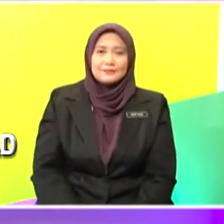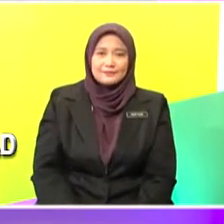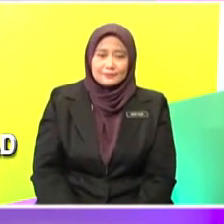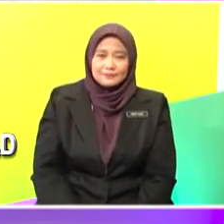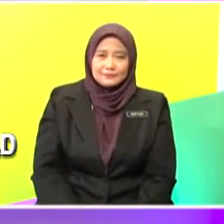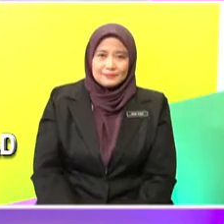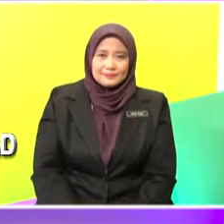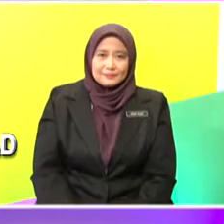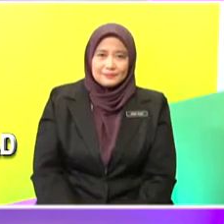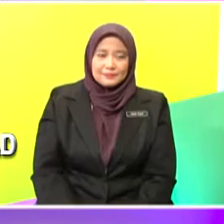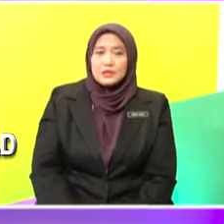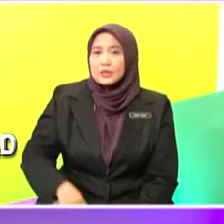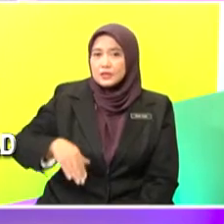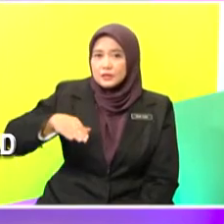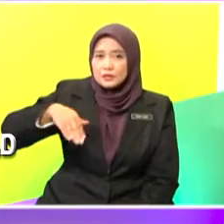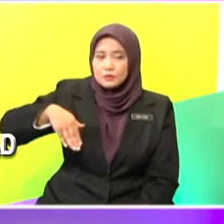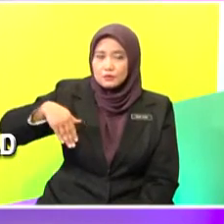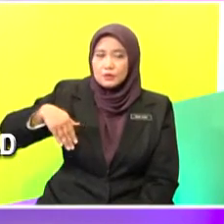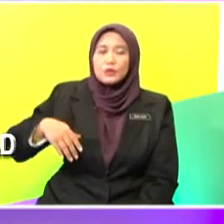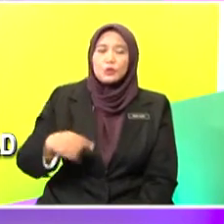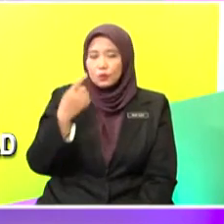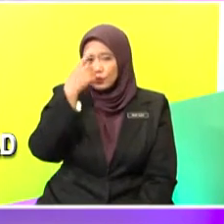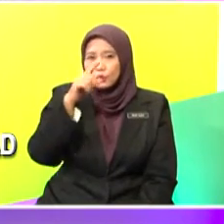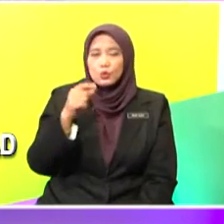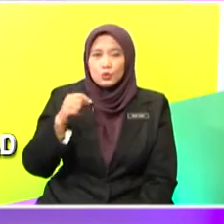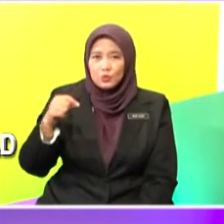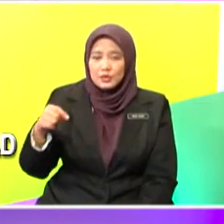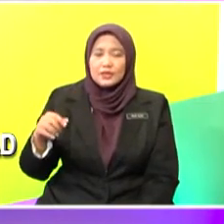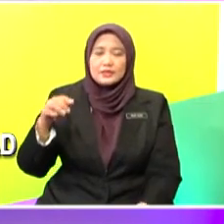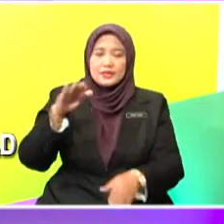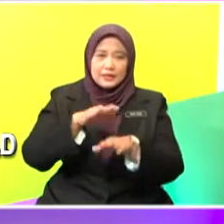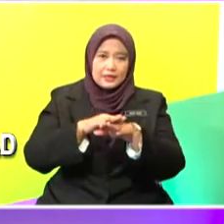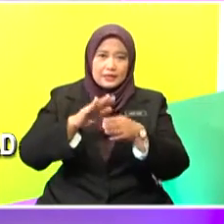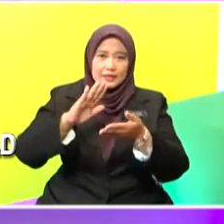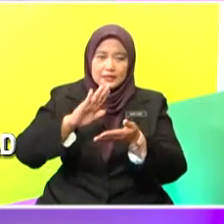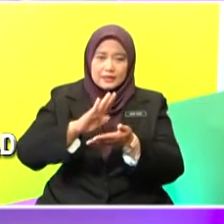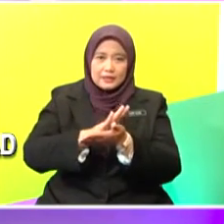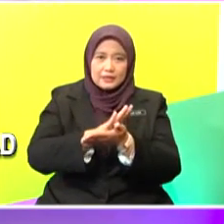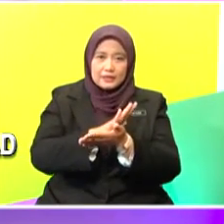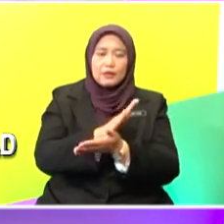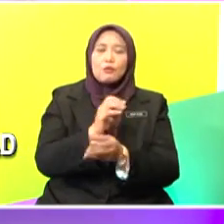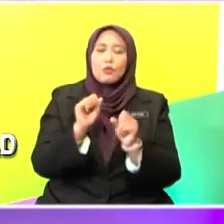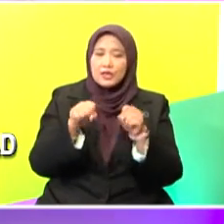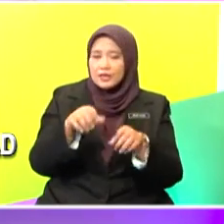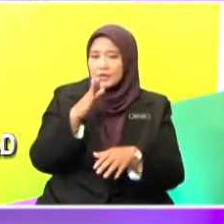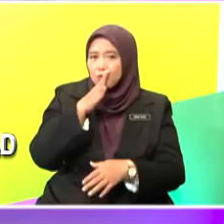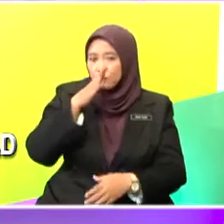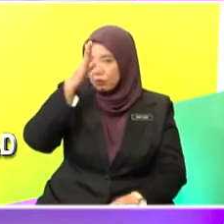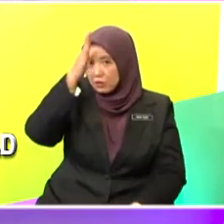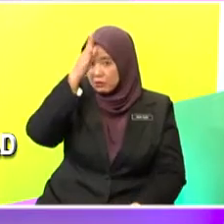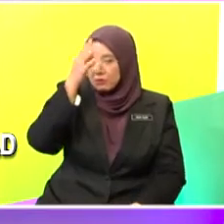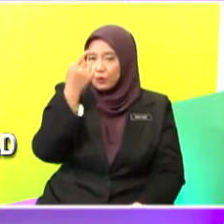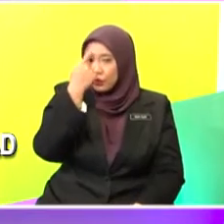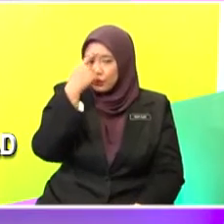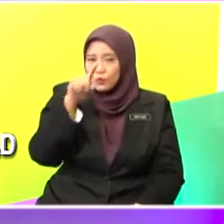kat pantai. Sebelum kita nak tulis dekat ni kan. Kita bagi anak-anak menulis dekat pasir.